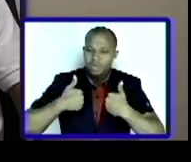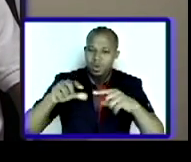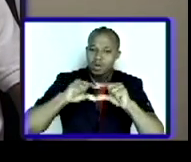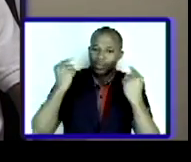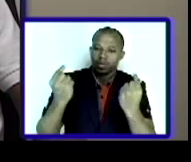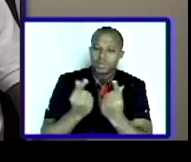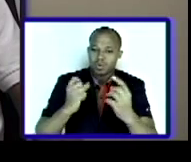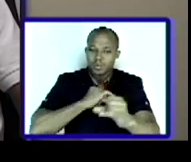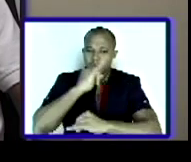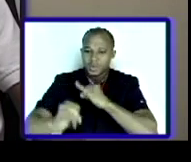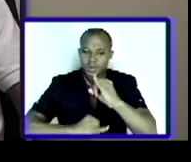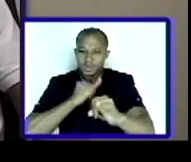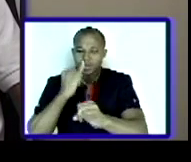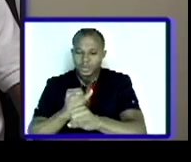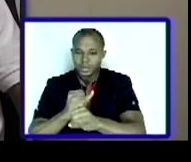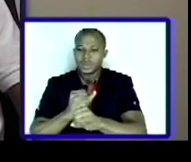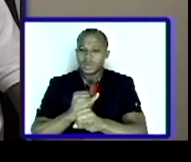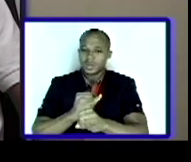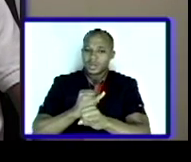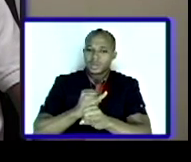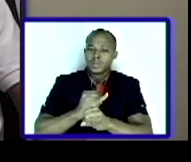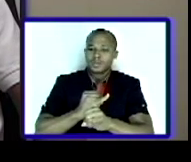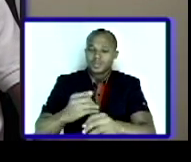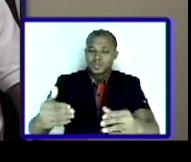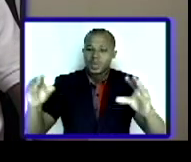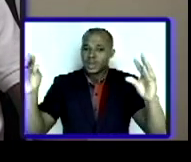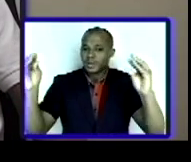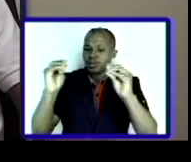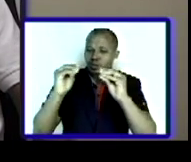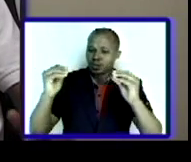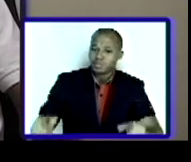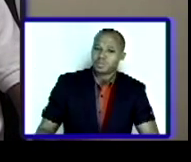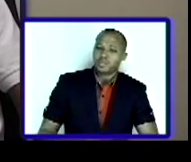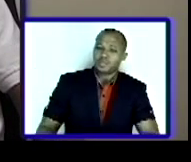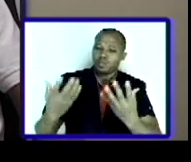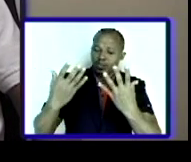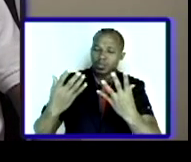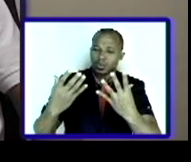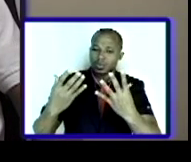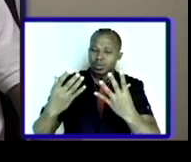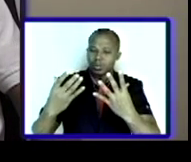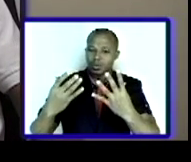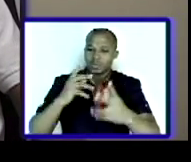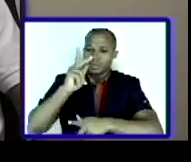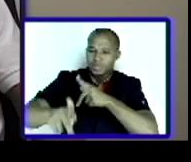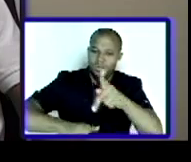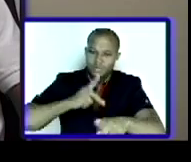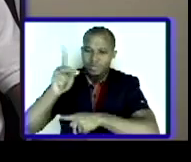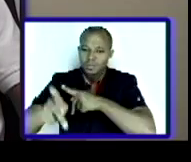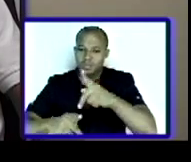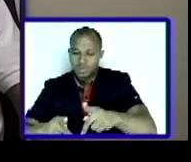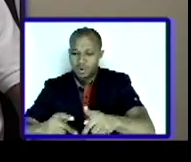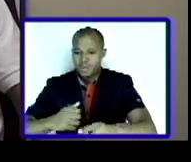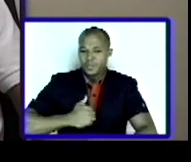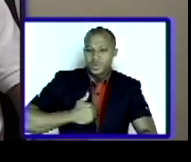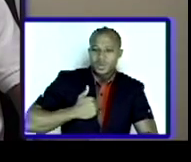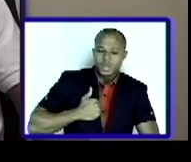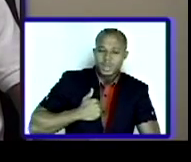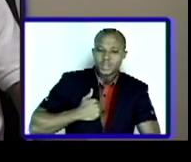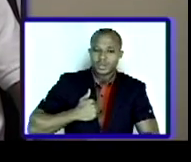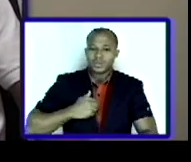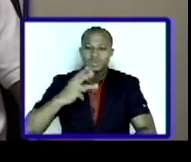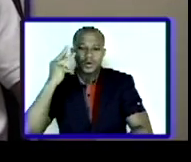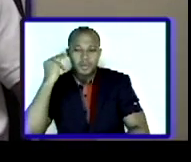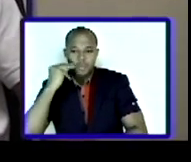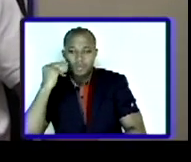un staff international qui composé de plusieurs et peuples de plusieurs nations dans différents pays à travers le monde, États-Unis, Mexique et